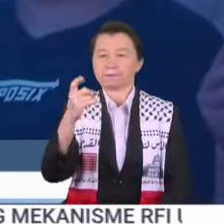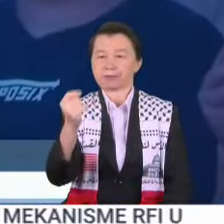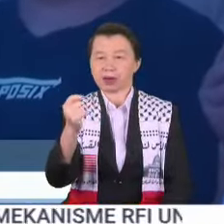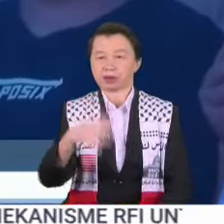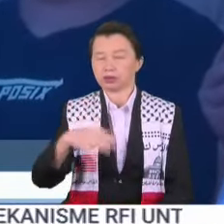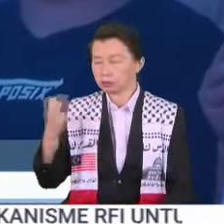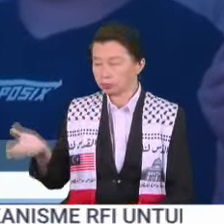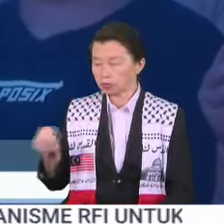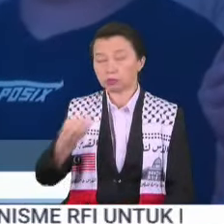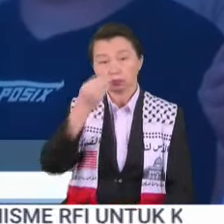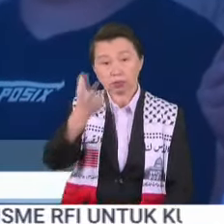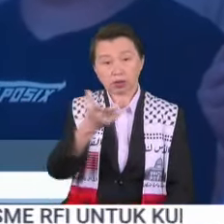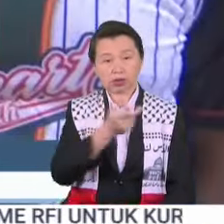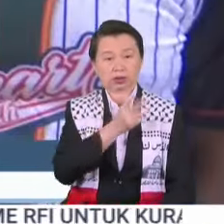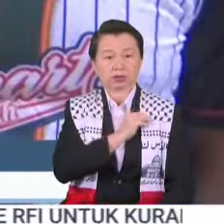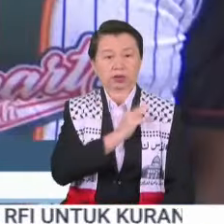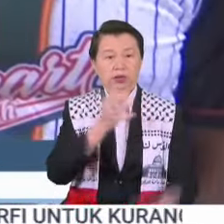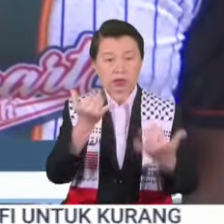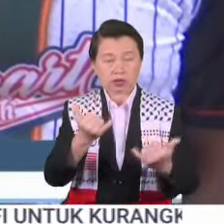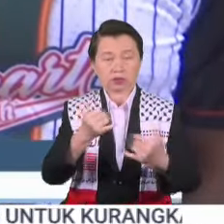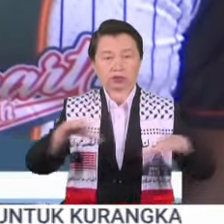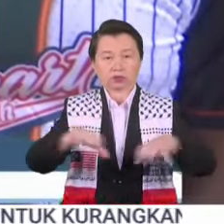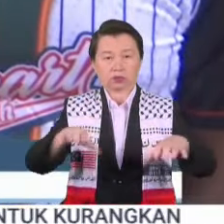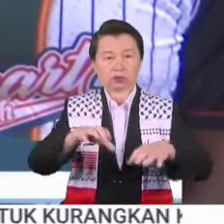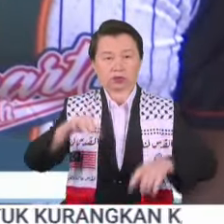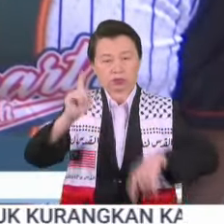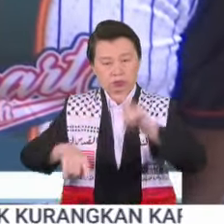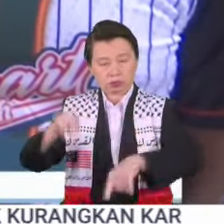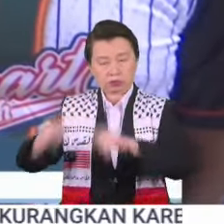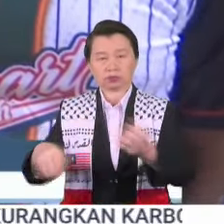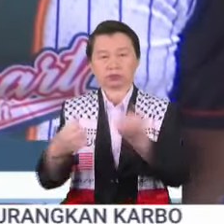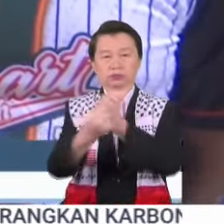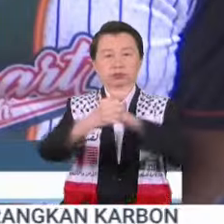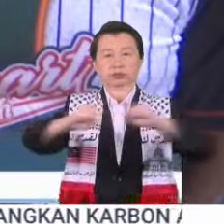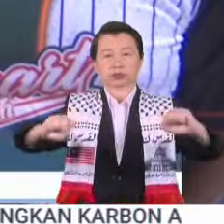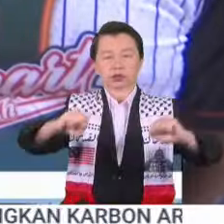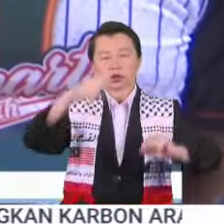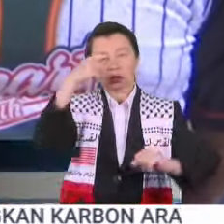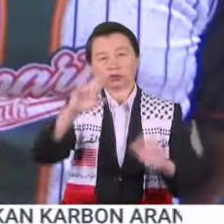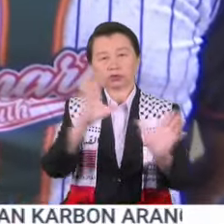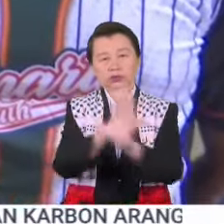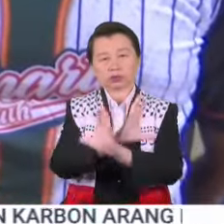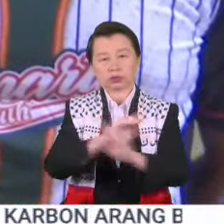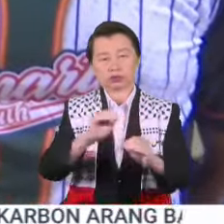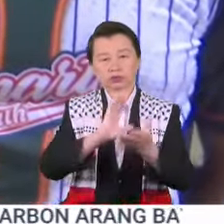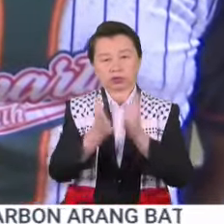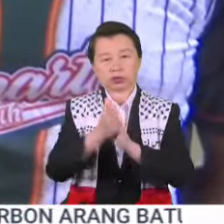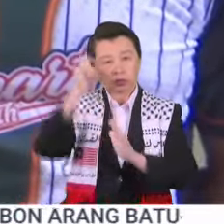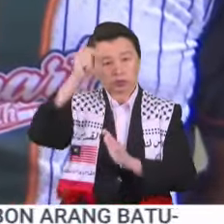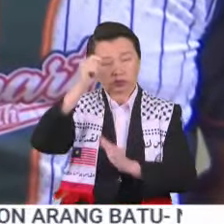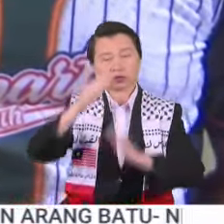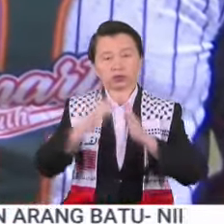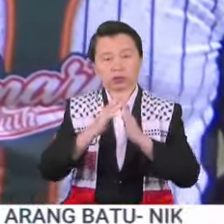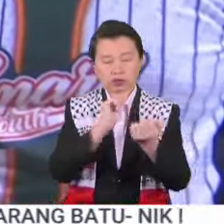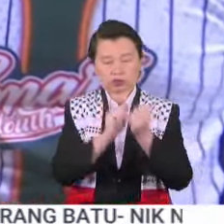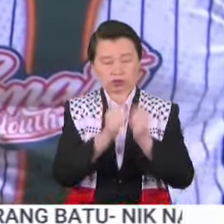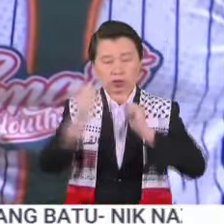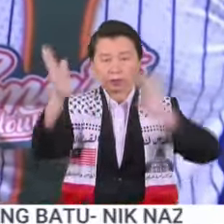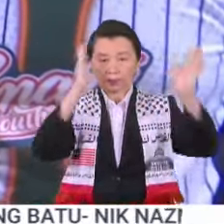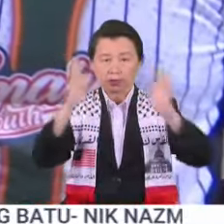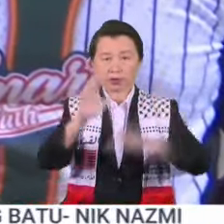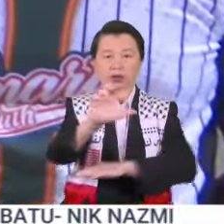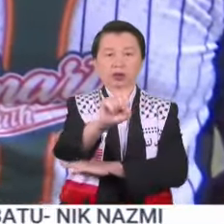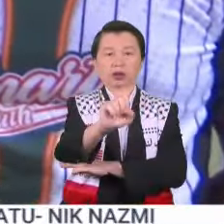beliau memaklumkan kementeriannya kini sedang melakukan pelbagai persiapan untuk Sarawak menjadi tuan rumah sukan Malaysia